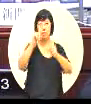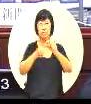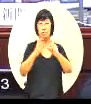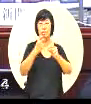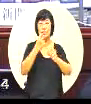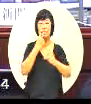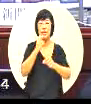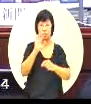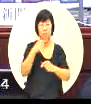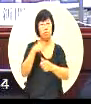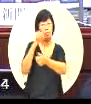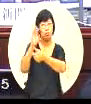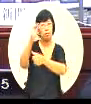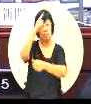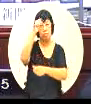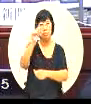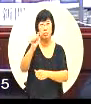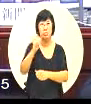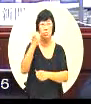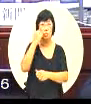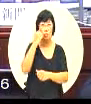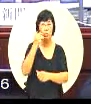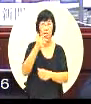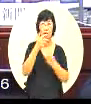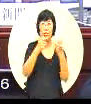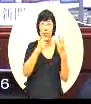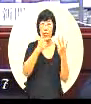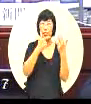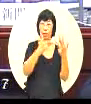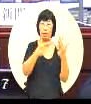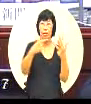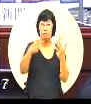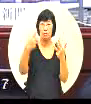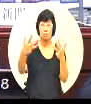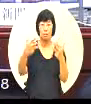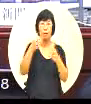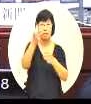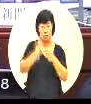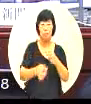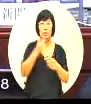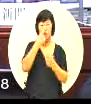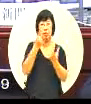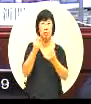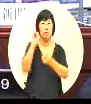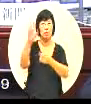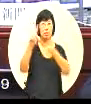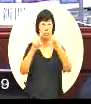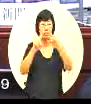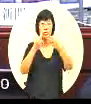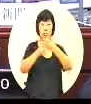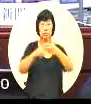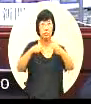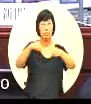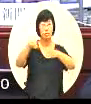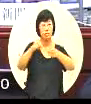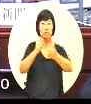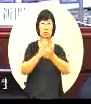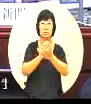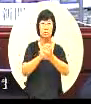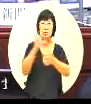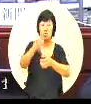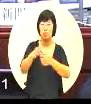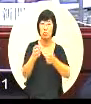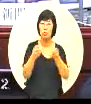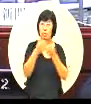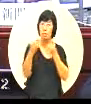是我跟黄议员说，如果这818亿，我们会继续跟主计处、主计总处外界讨论，讲